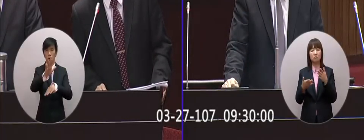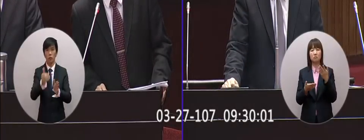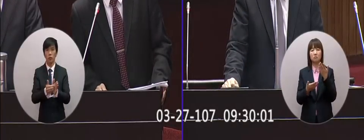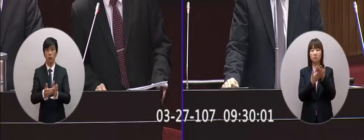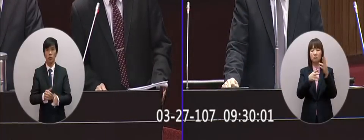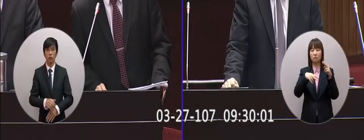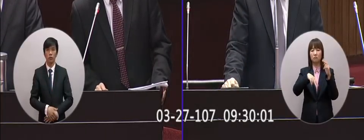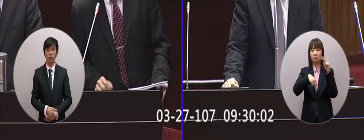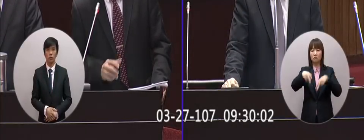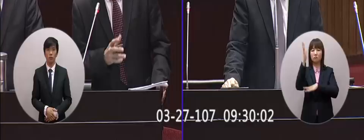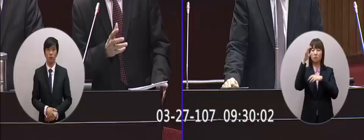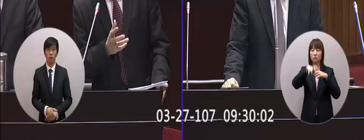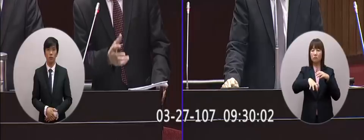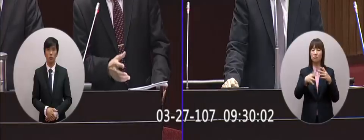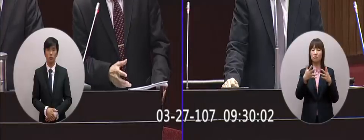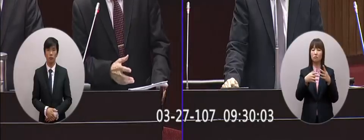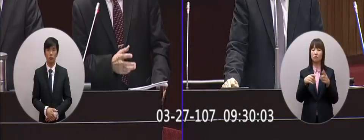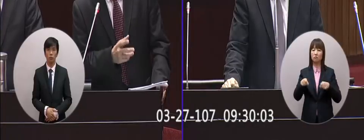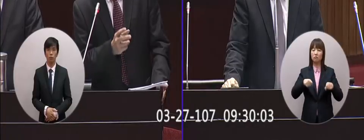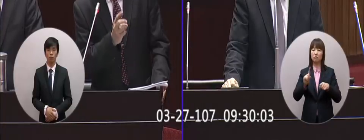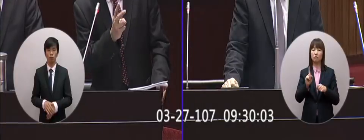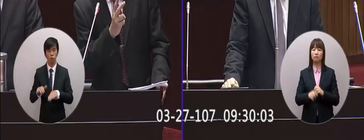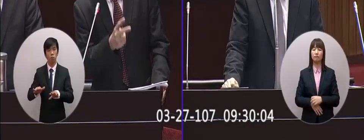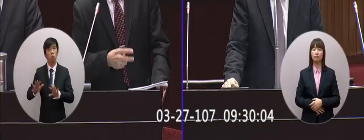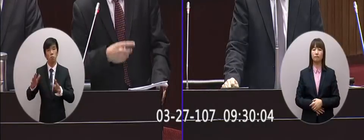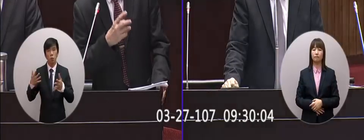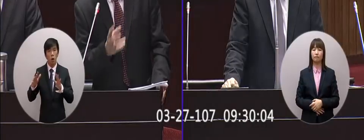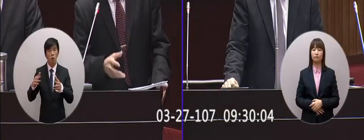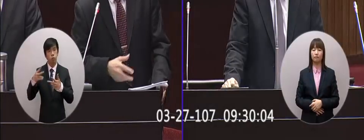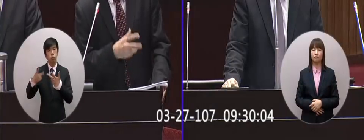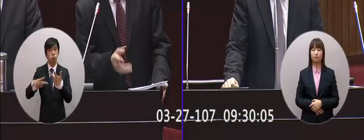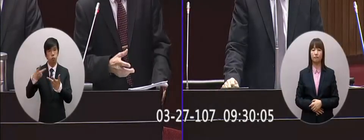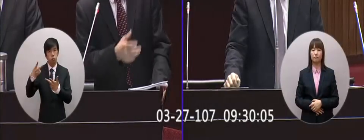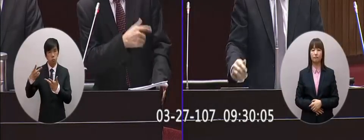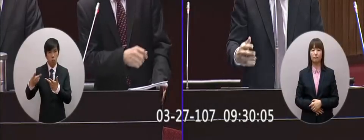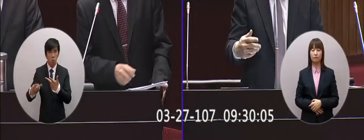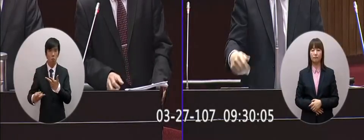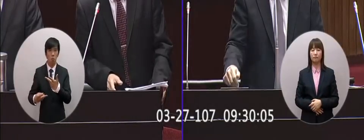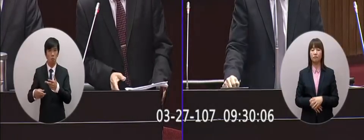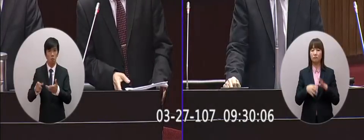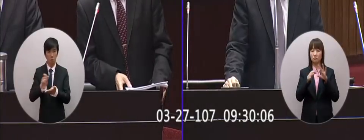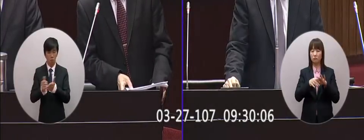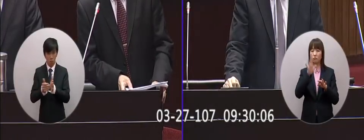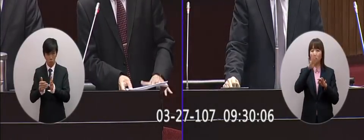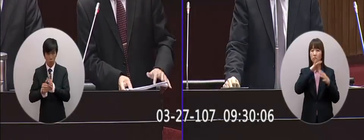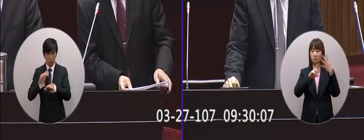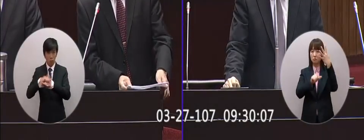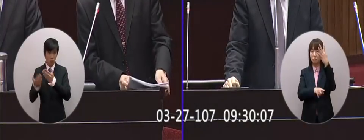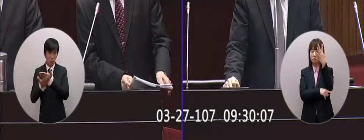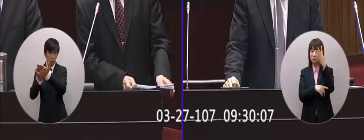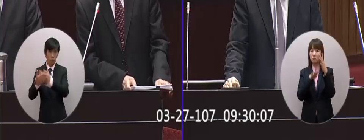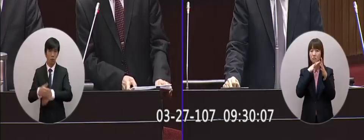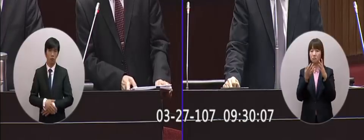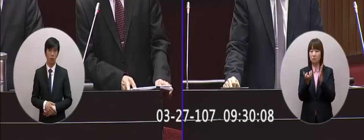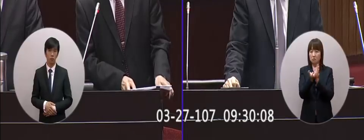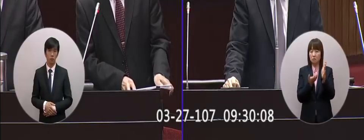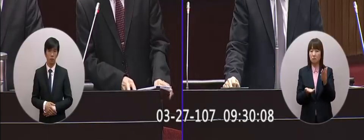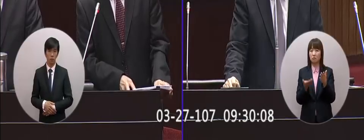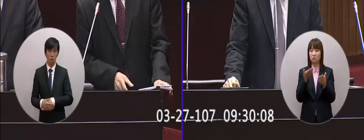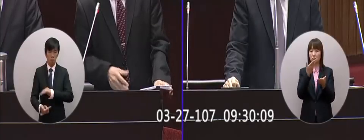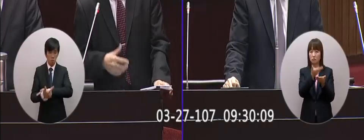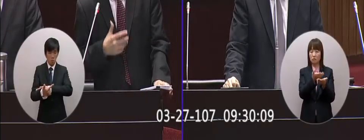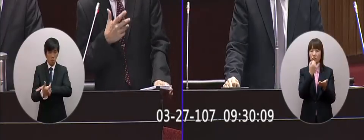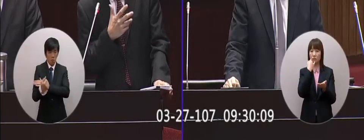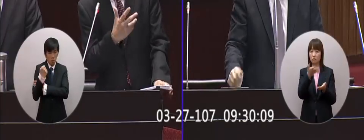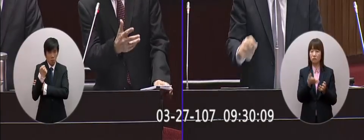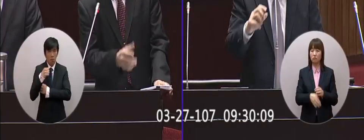边来核定相关的计划？ 我们现在大概是大概2个礼拜，我们把它整理好以后， 所以有机会在4月底前送上来了。